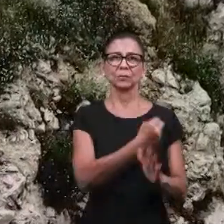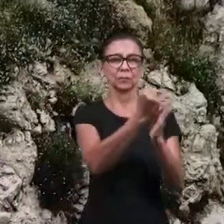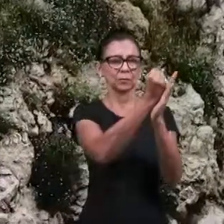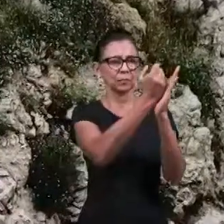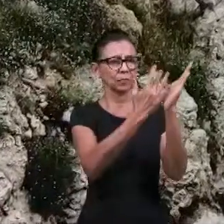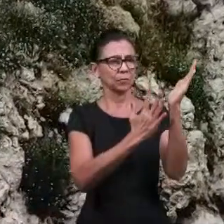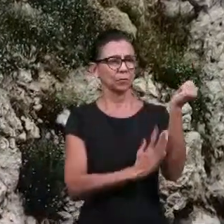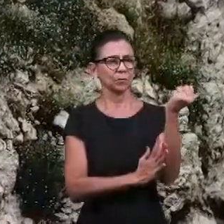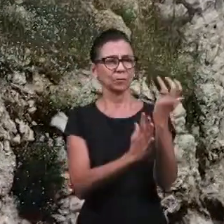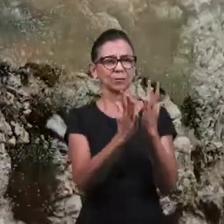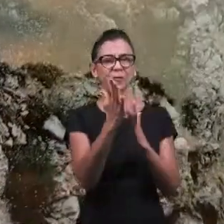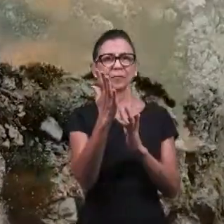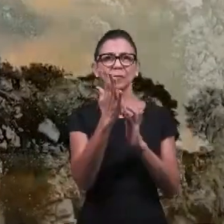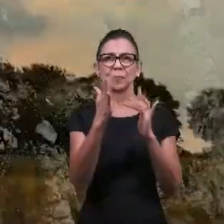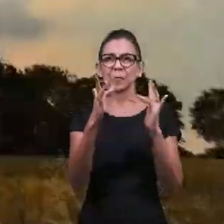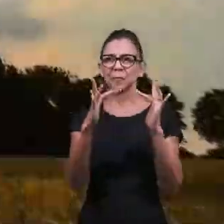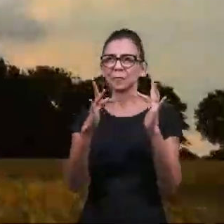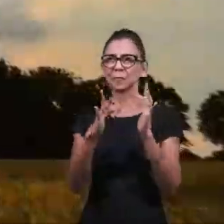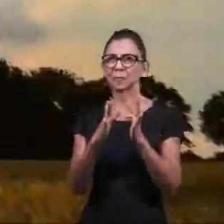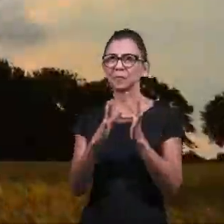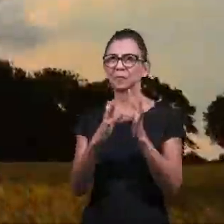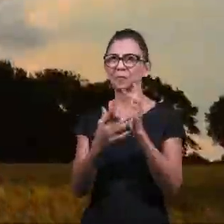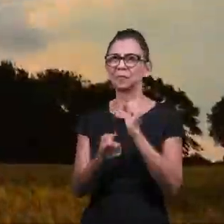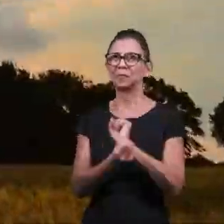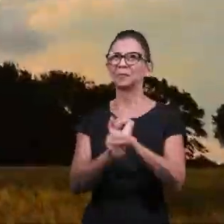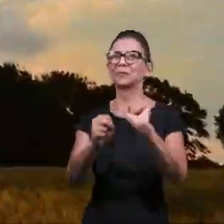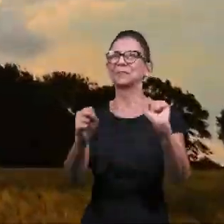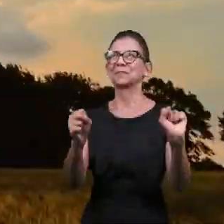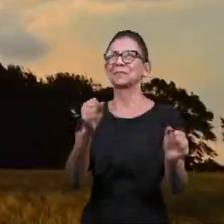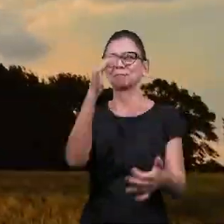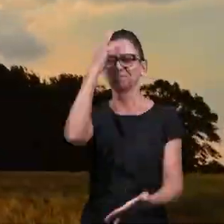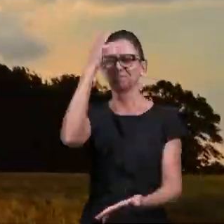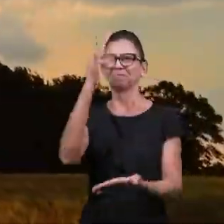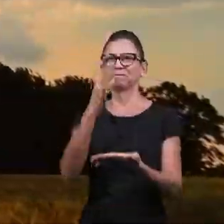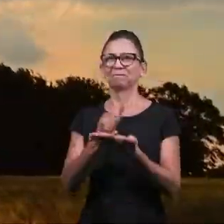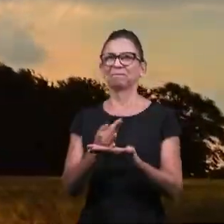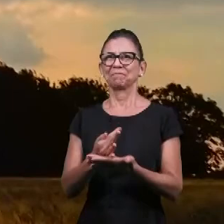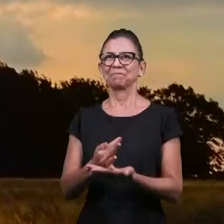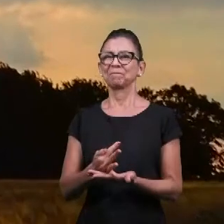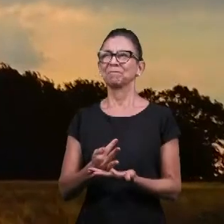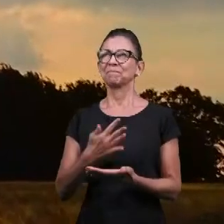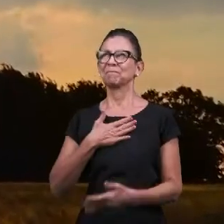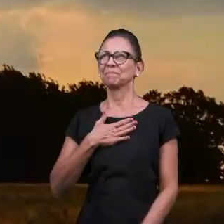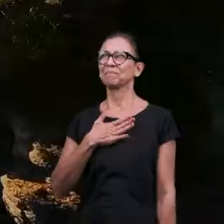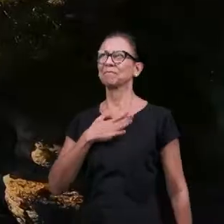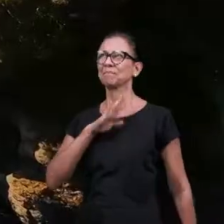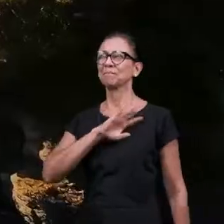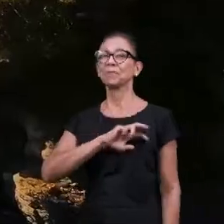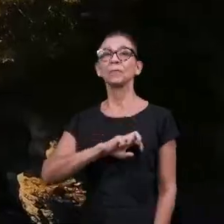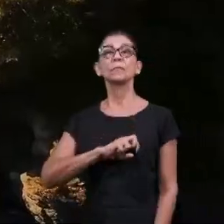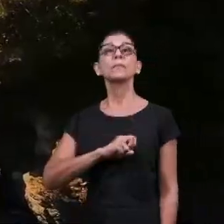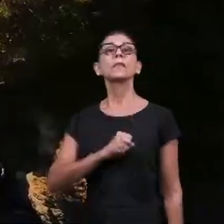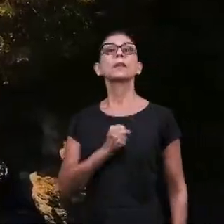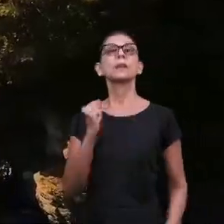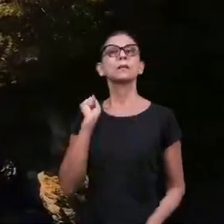на искупляющей жертве и на крови благого Искупителя.